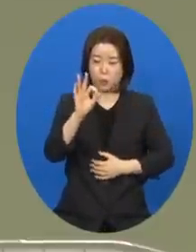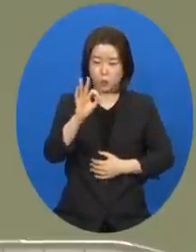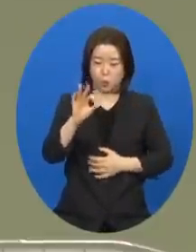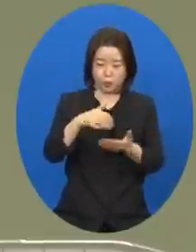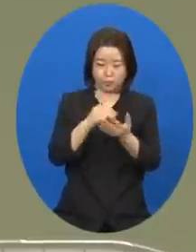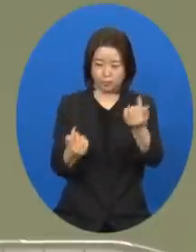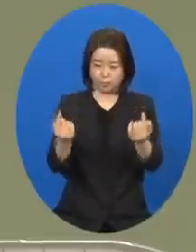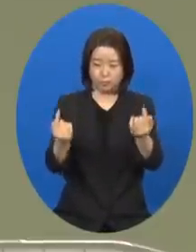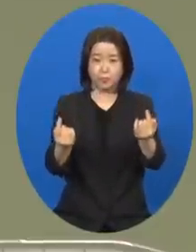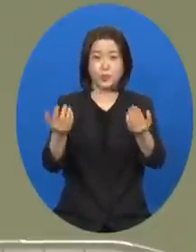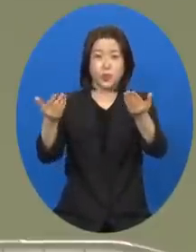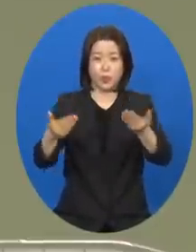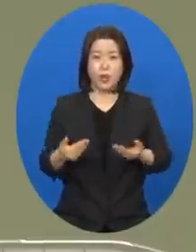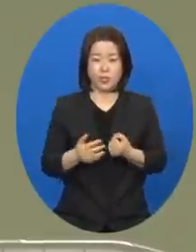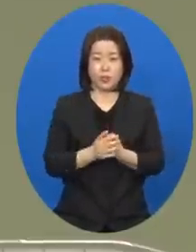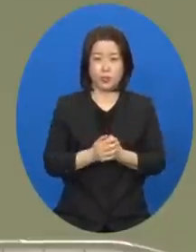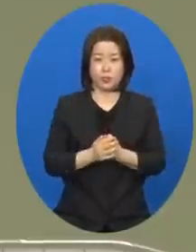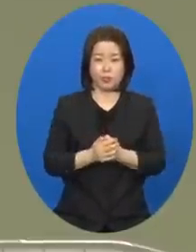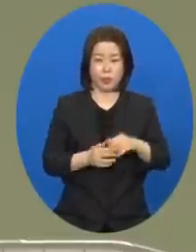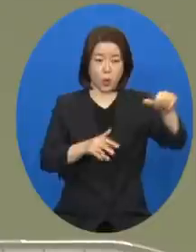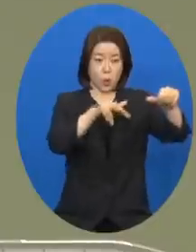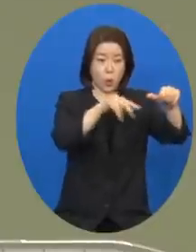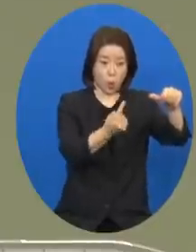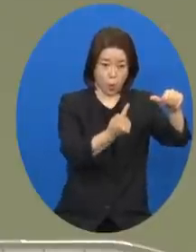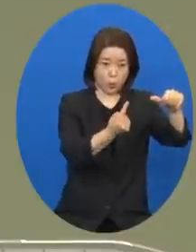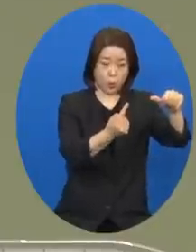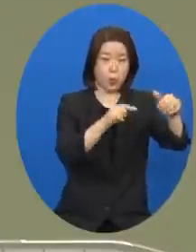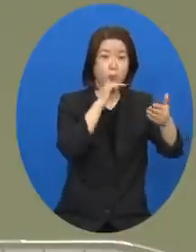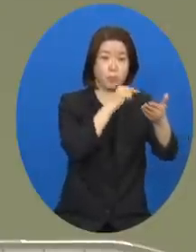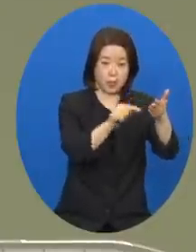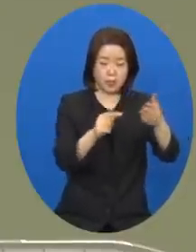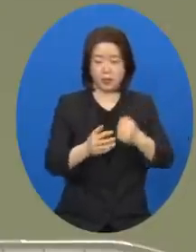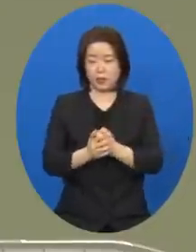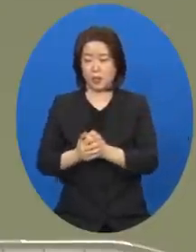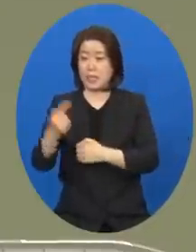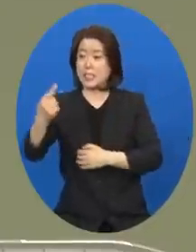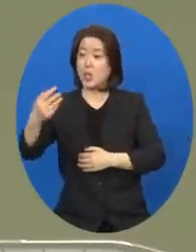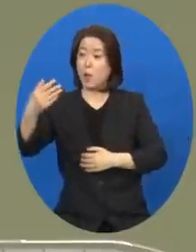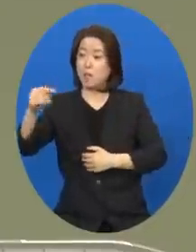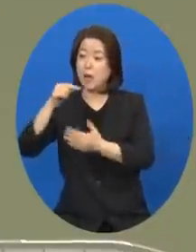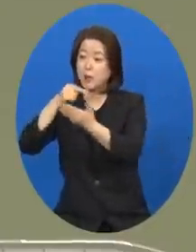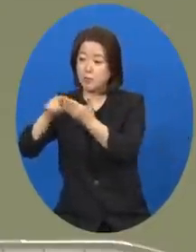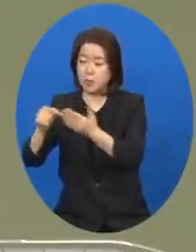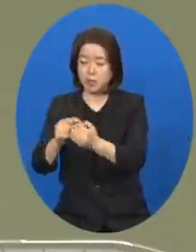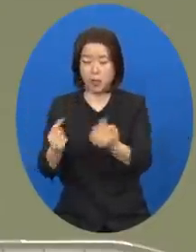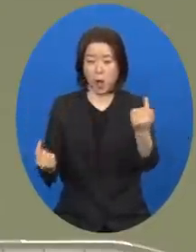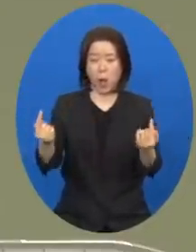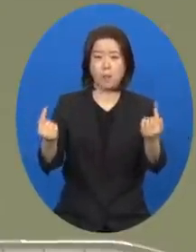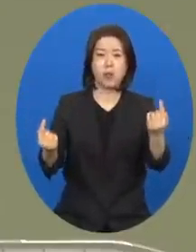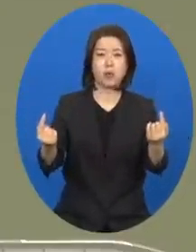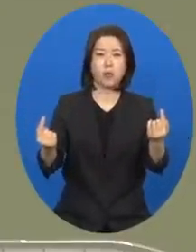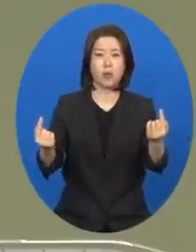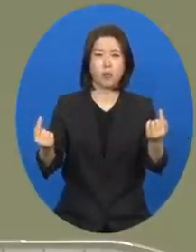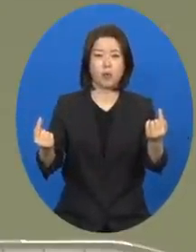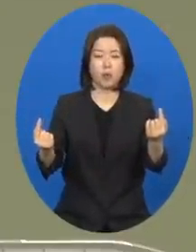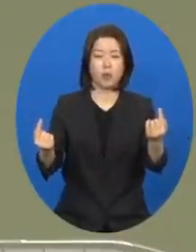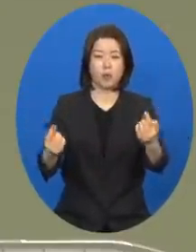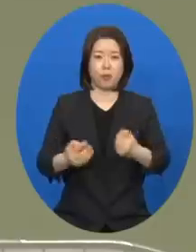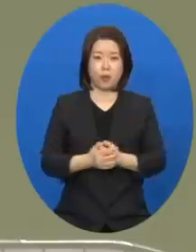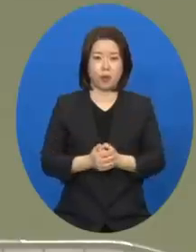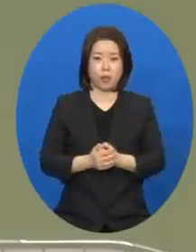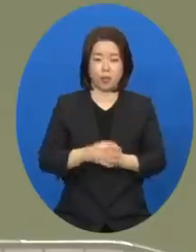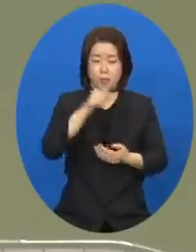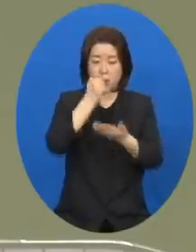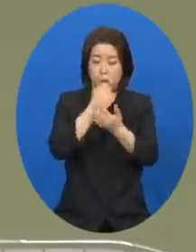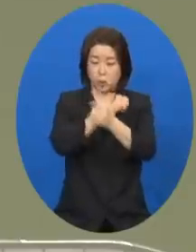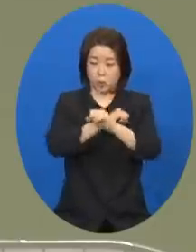해준 거예요. 5조 원에 해당되는 빚과 1천만 원 정도의 빚의 비교가,